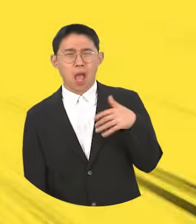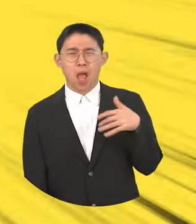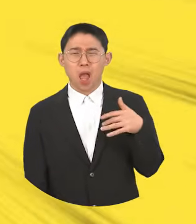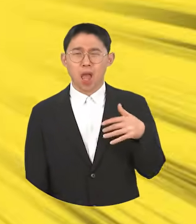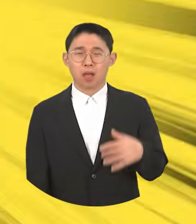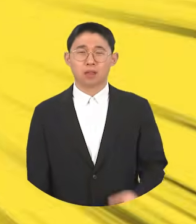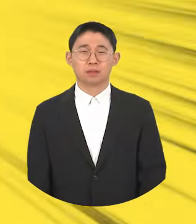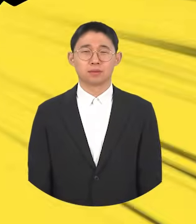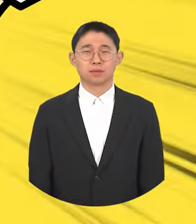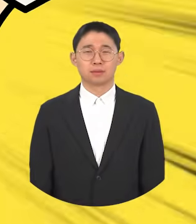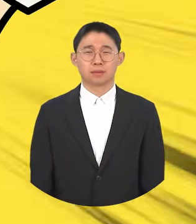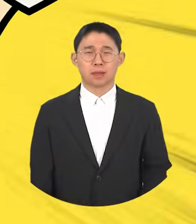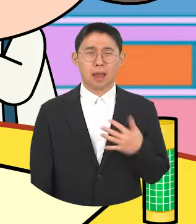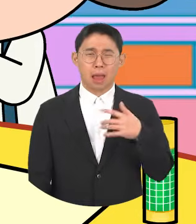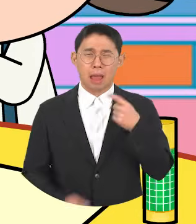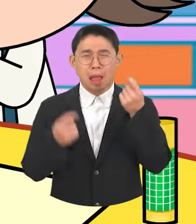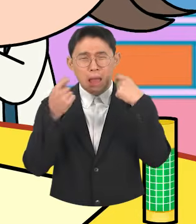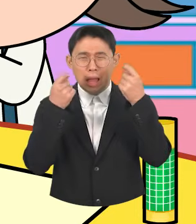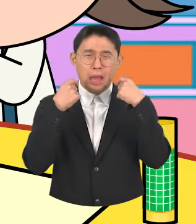아야!